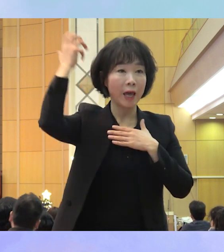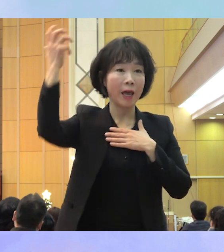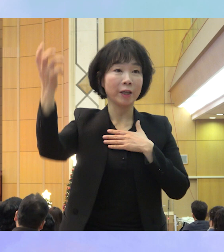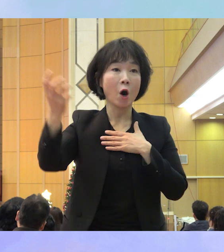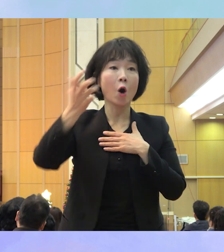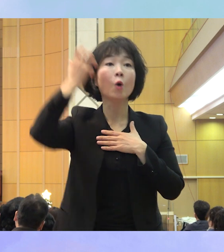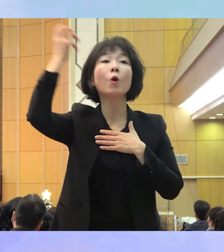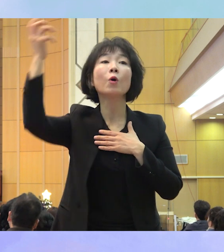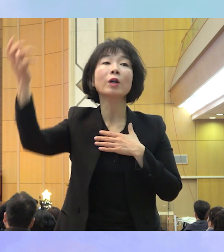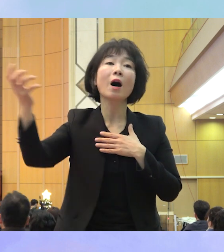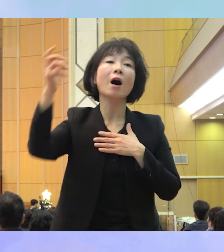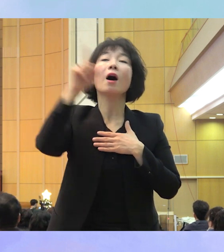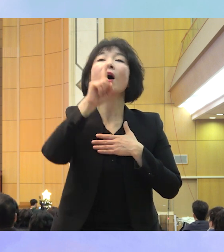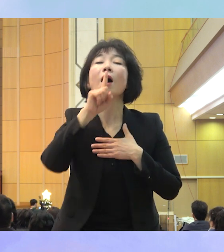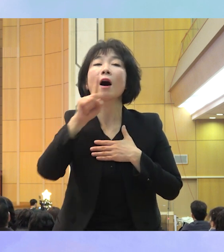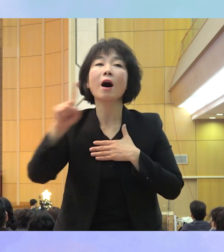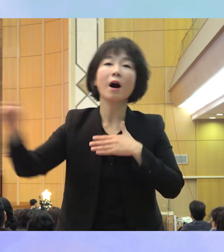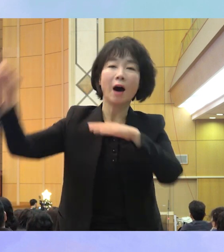내